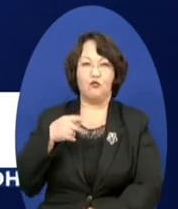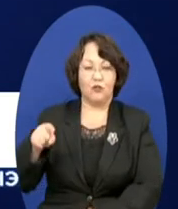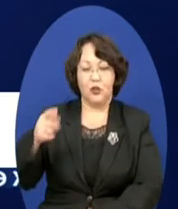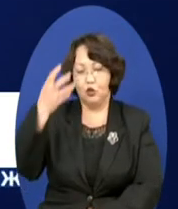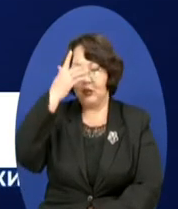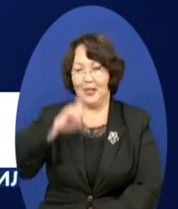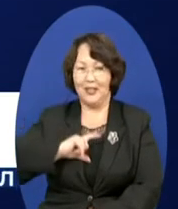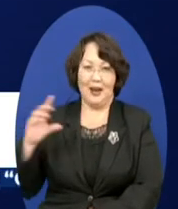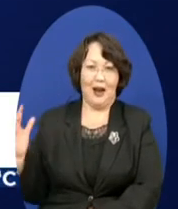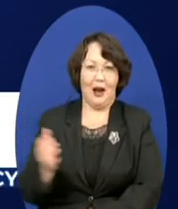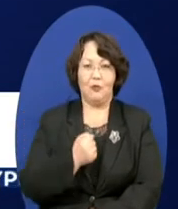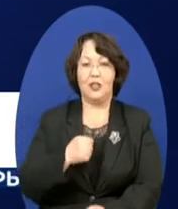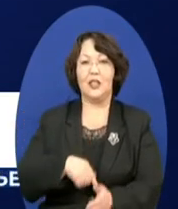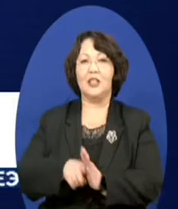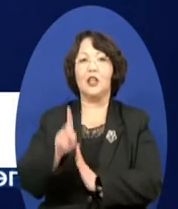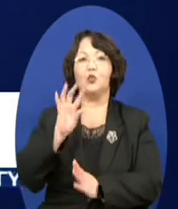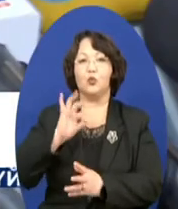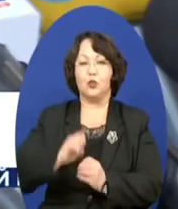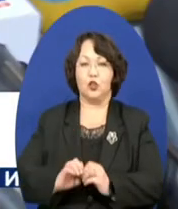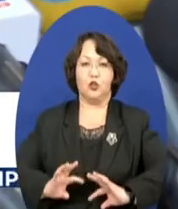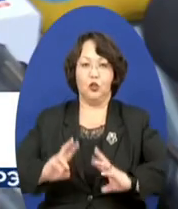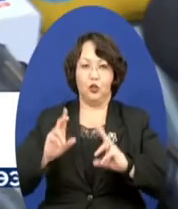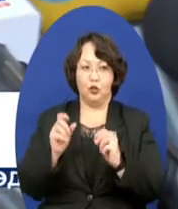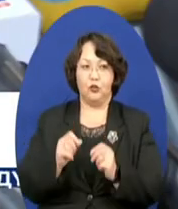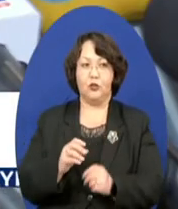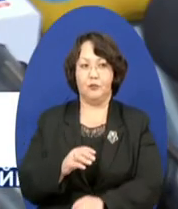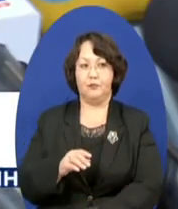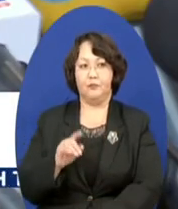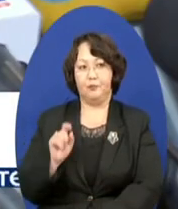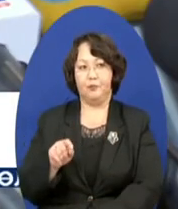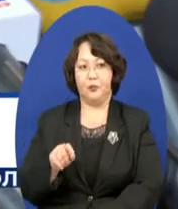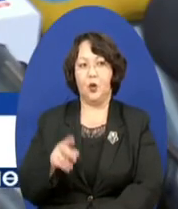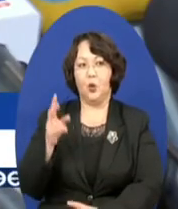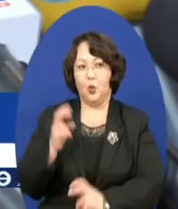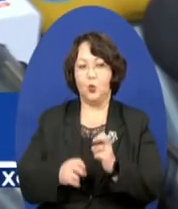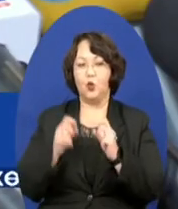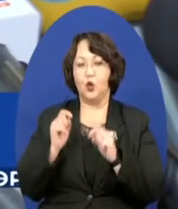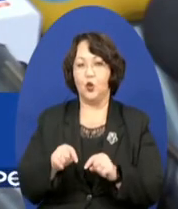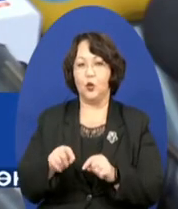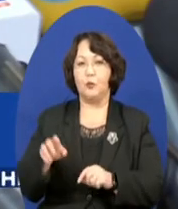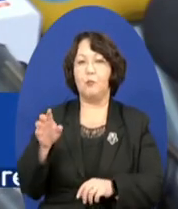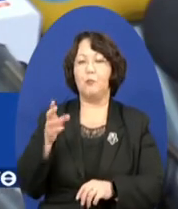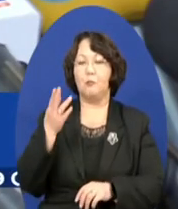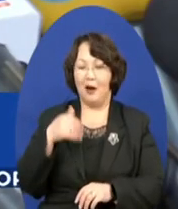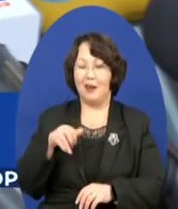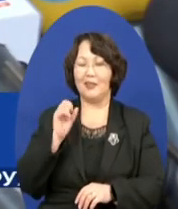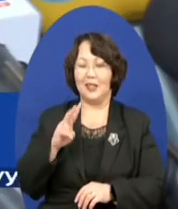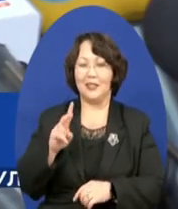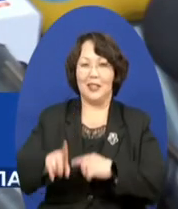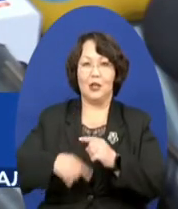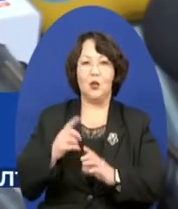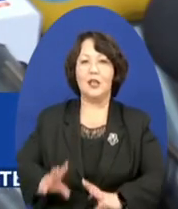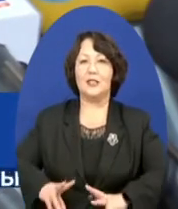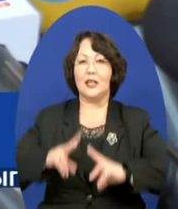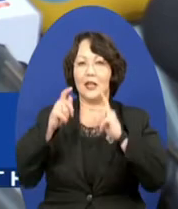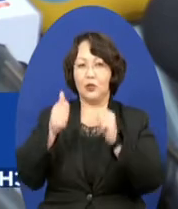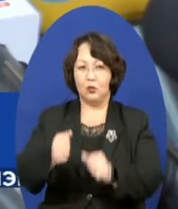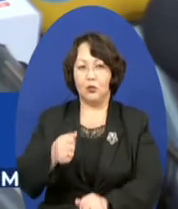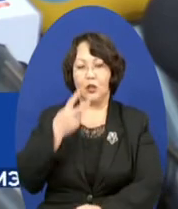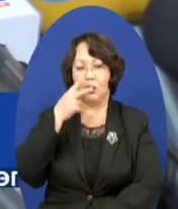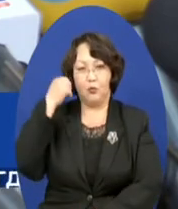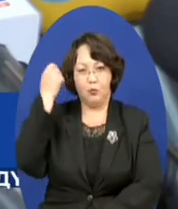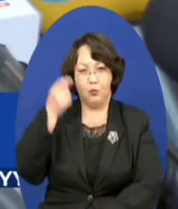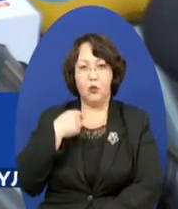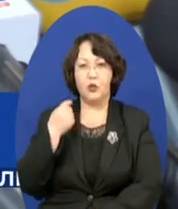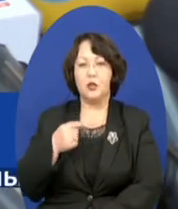эхний ээлжинд хийх өөрчлөлт юу байх вэ? Үйлдвэрлэлийг өнөөгийн бага нөхцөл байдлаас бол дэрдүүлнэ гэж бид бодож байгаа. А энэ одоо